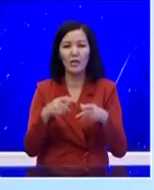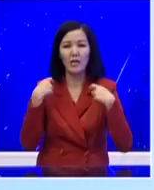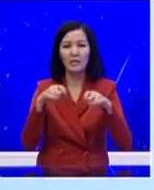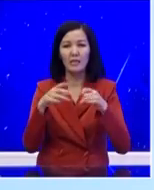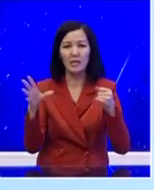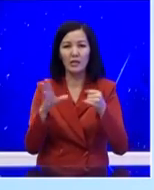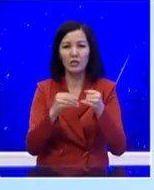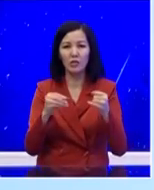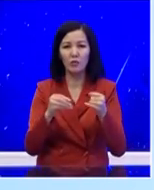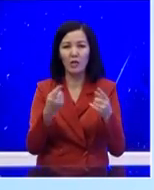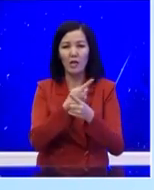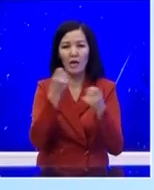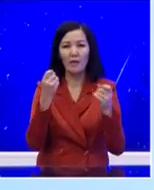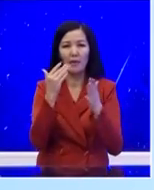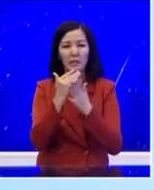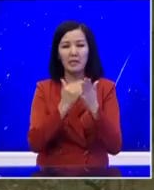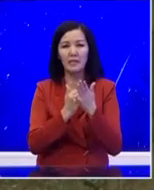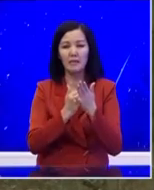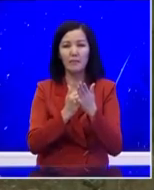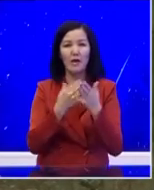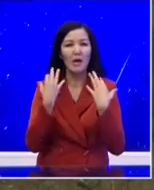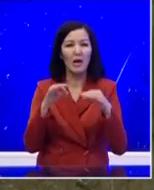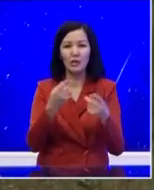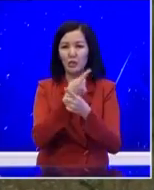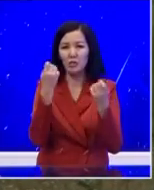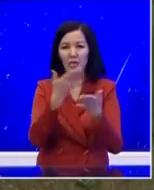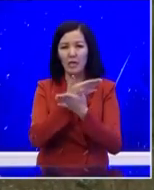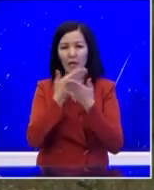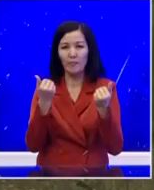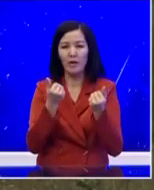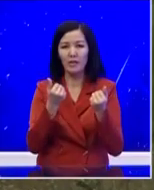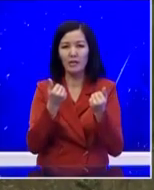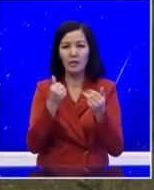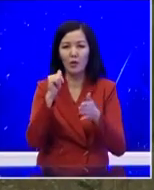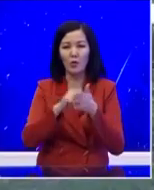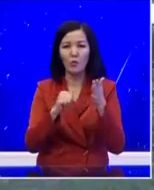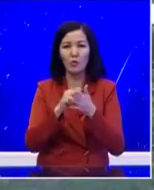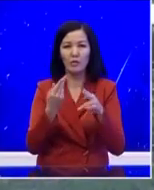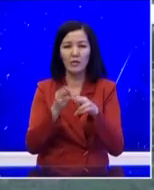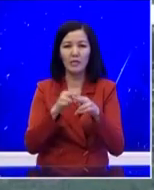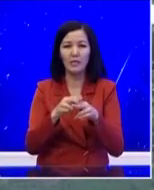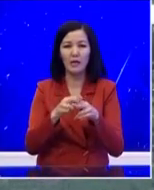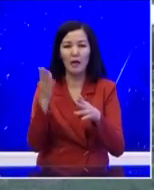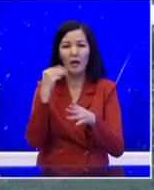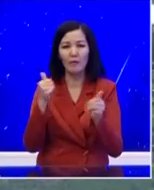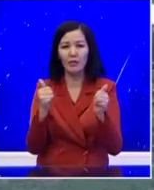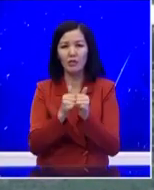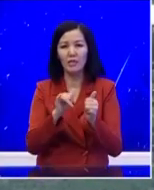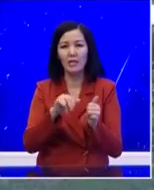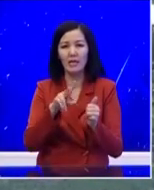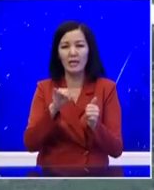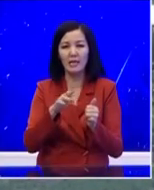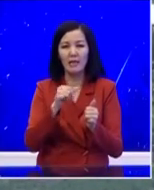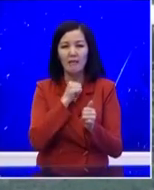сатылған жер учаскелері туралы ақпарат тізімі ашық жарияланбай келген. Олқылықтар әсіресе мегаполис маңындағы Іле,